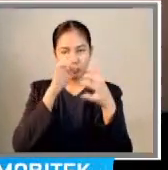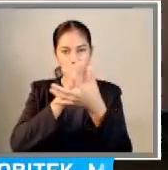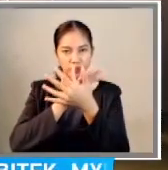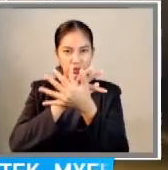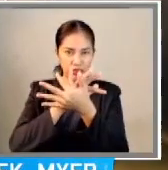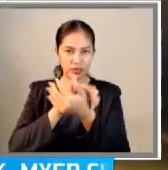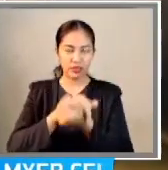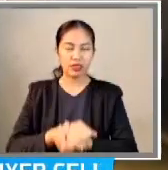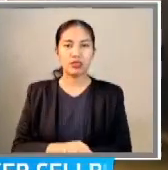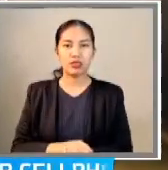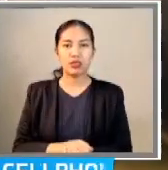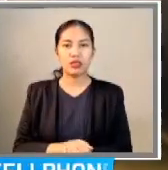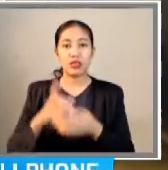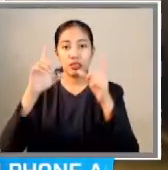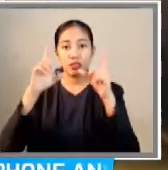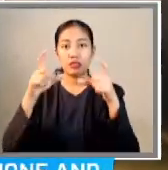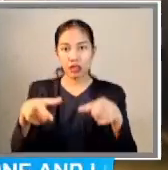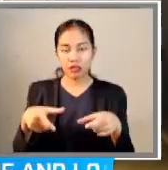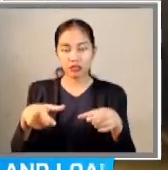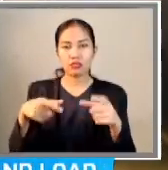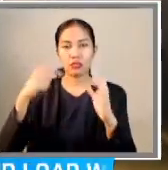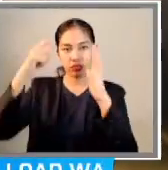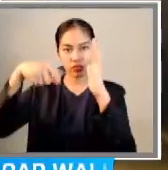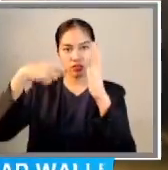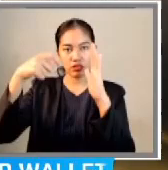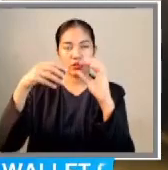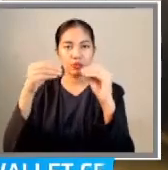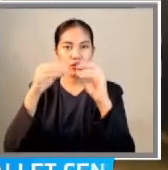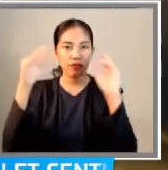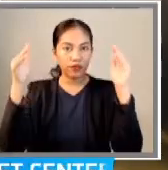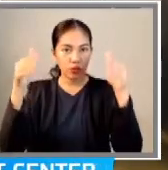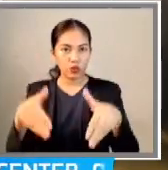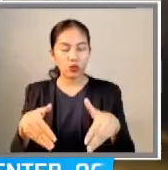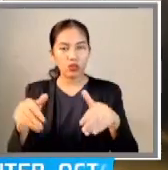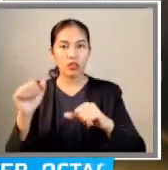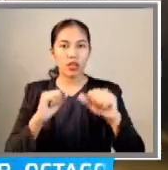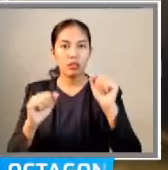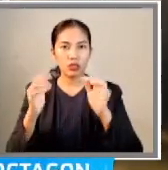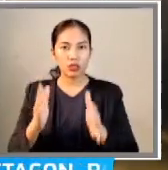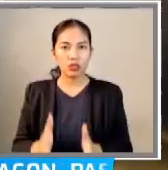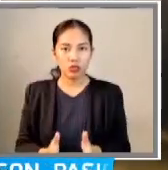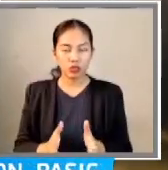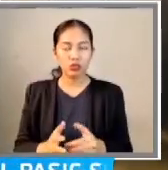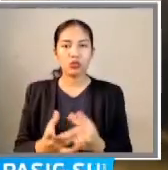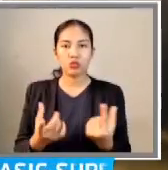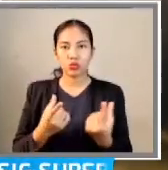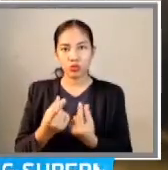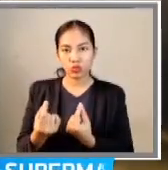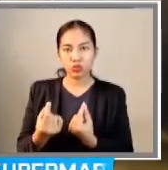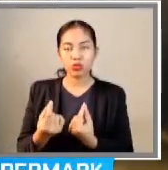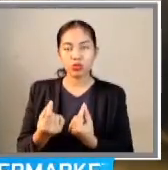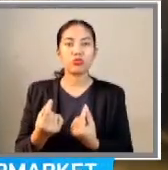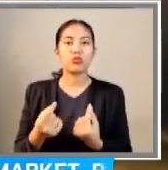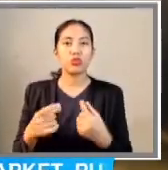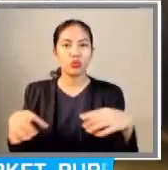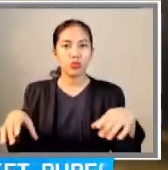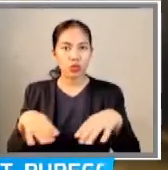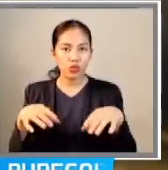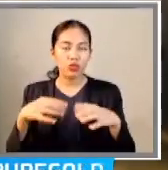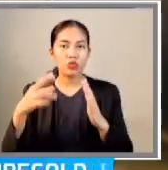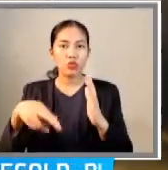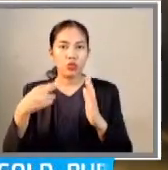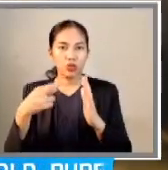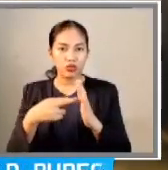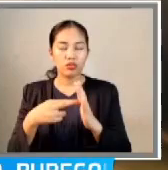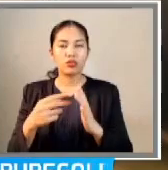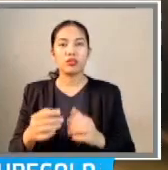kayo, I think mas focused yung mga artista to be able to do their roles and at the same time yung production din. So it